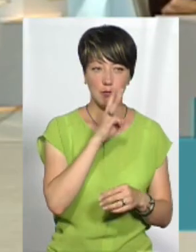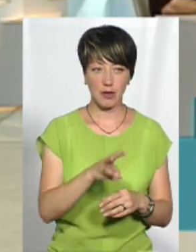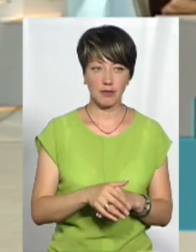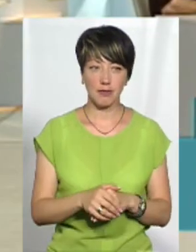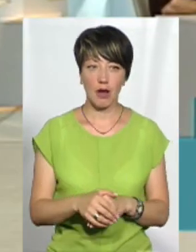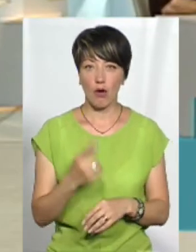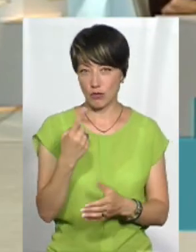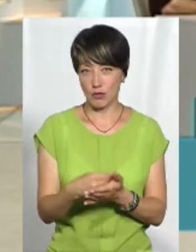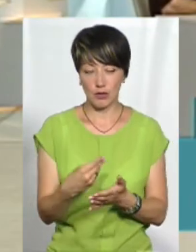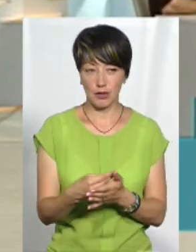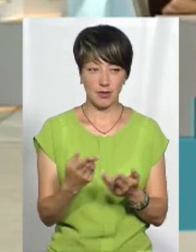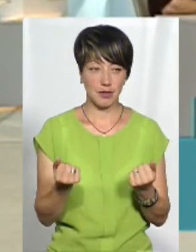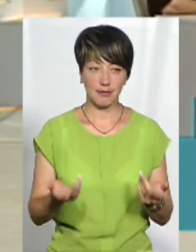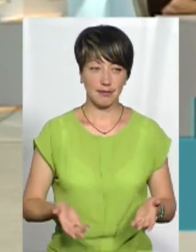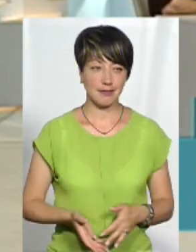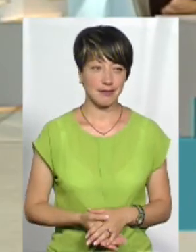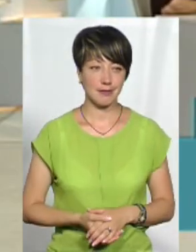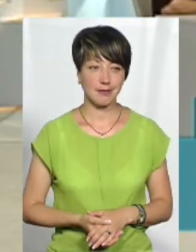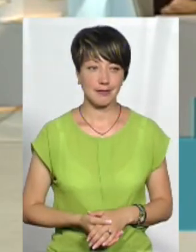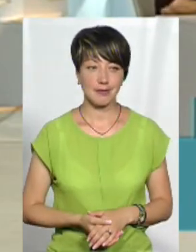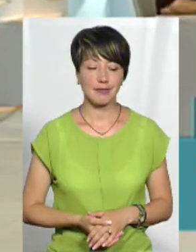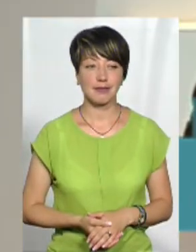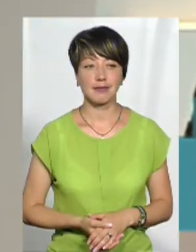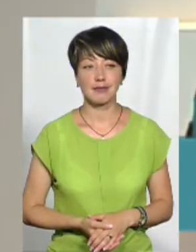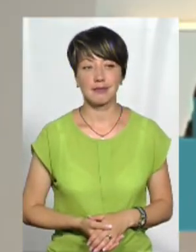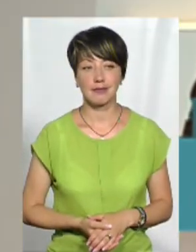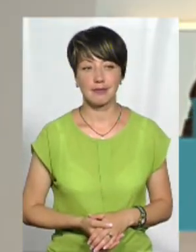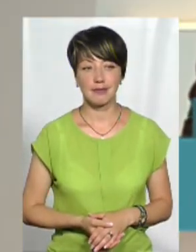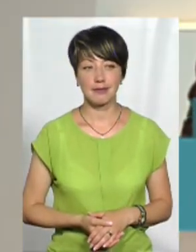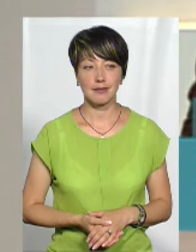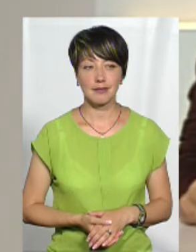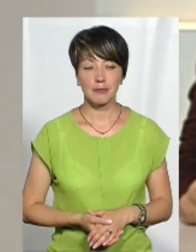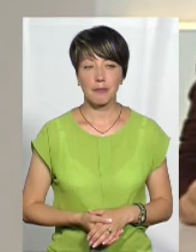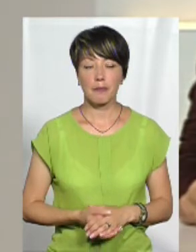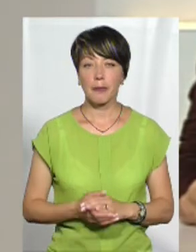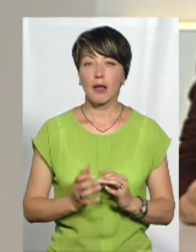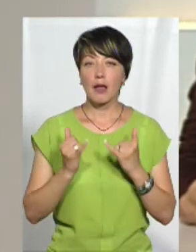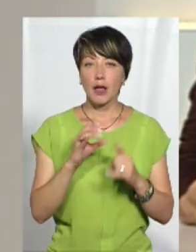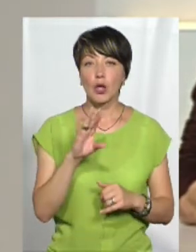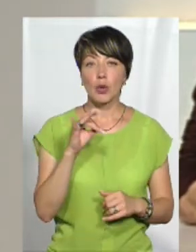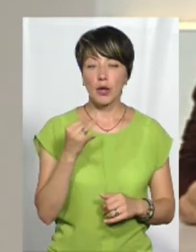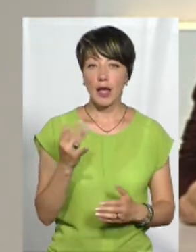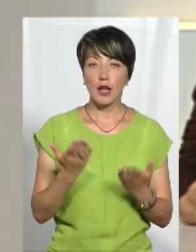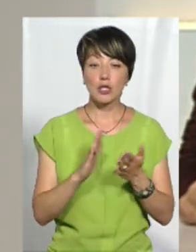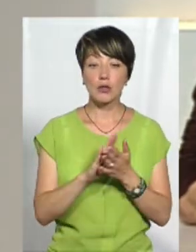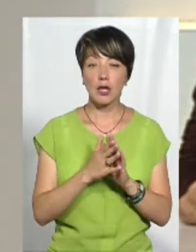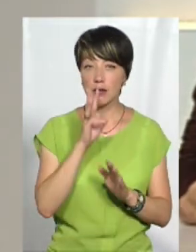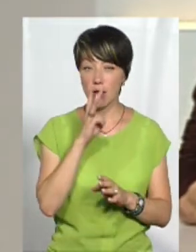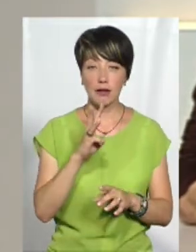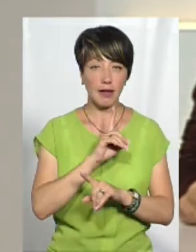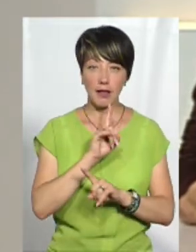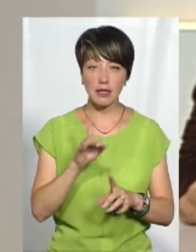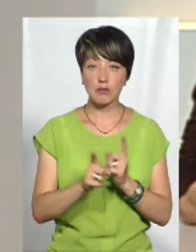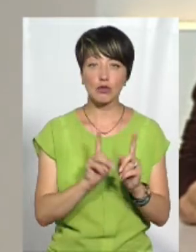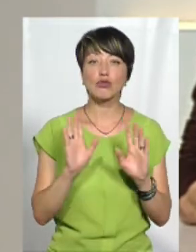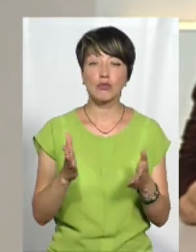з одного бюджету, так? Ну, звісно. Пане Юрію, якщо ситуація із зарплатою не зміниться,